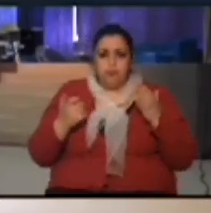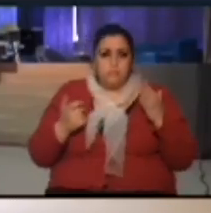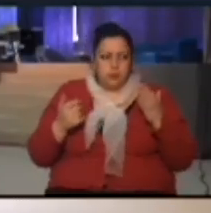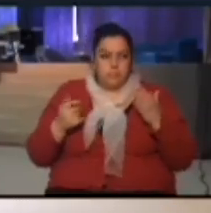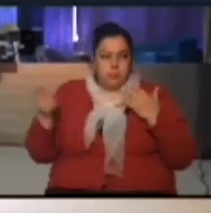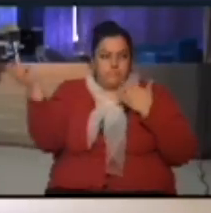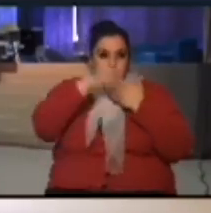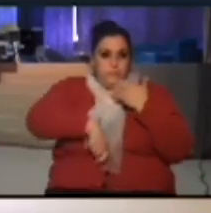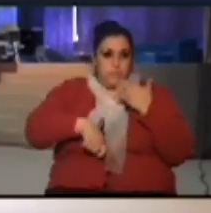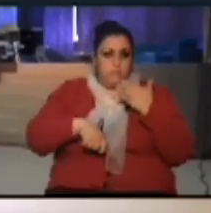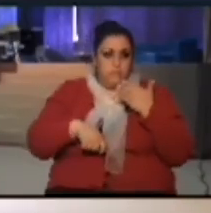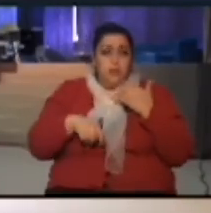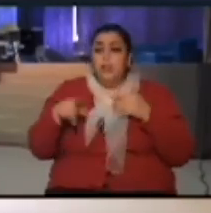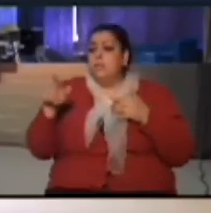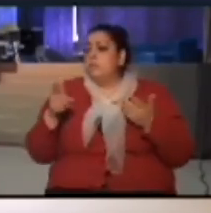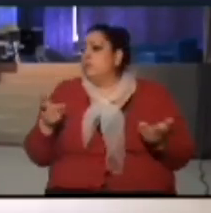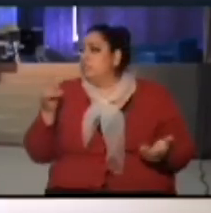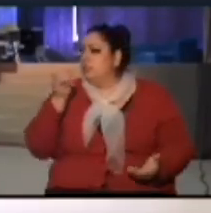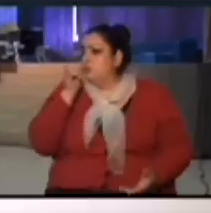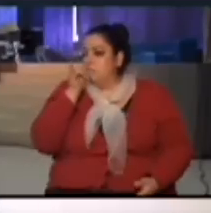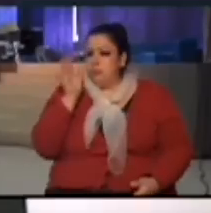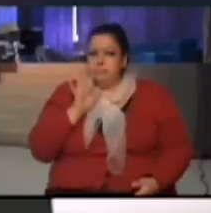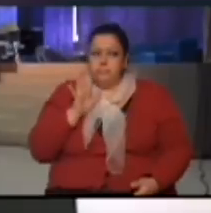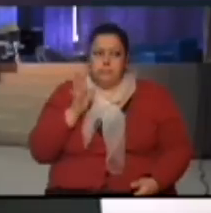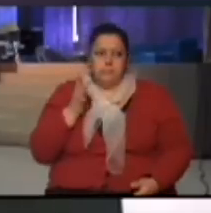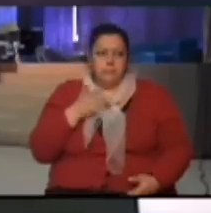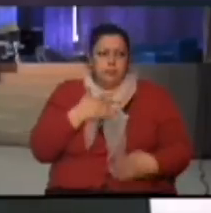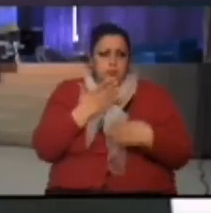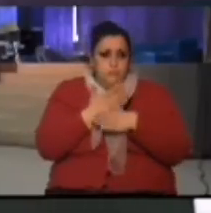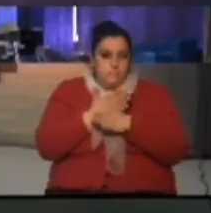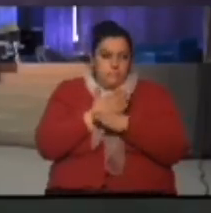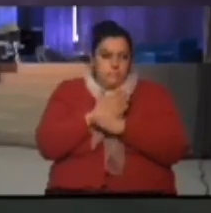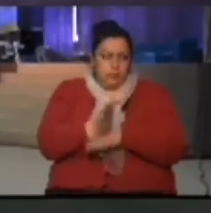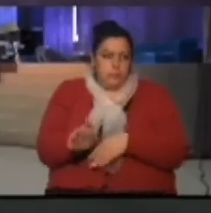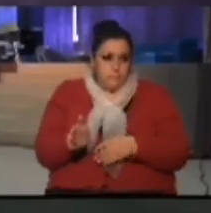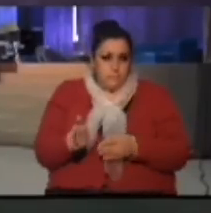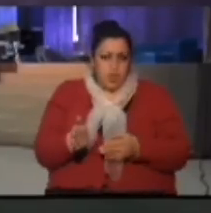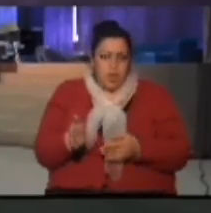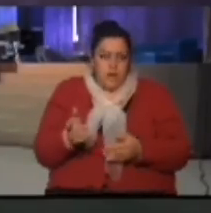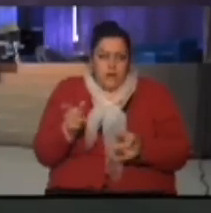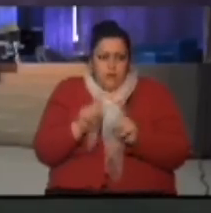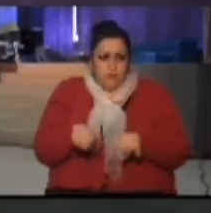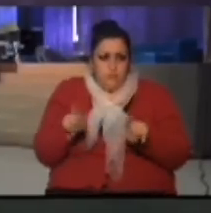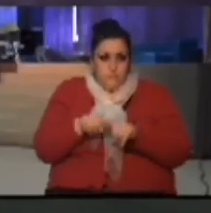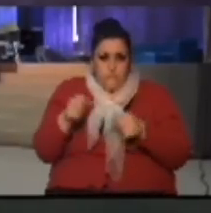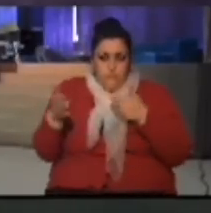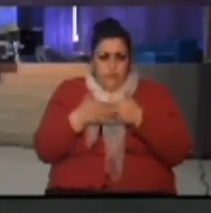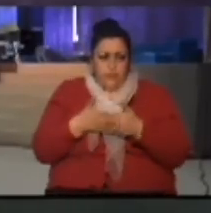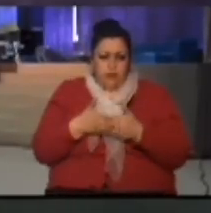Բայց այդ բանը ոնց որ չեղավ։ Ու էլի դուռ փակվեց։ Ու